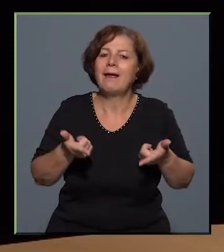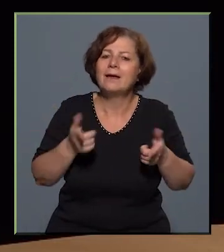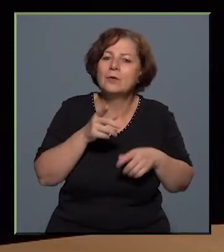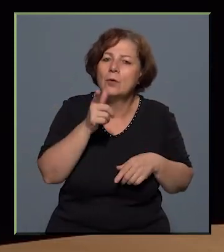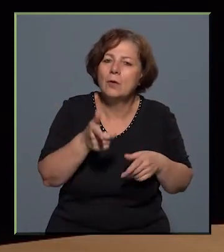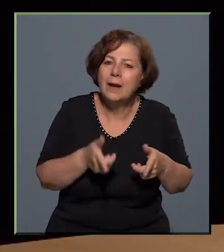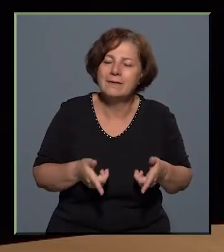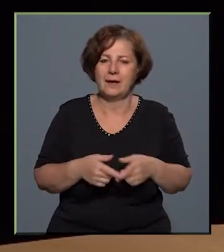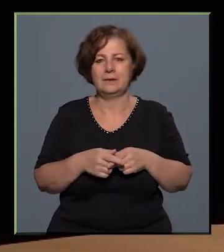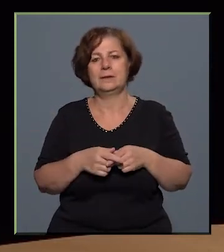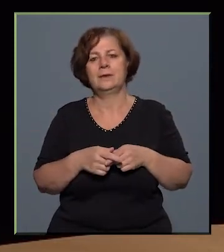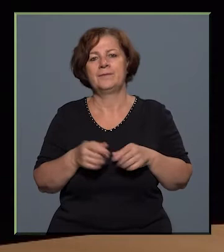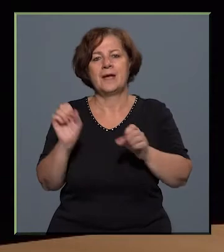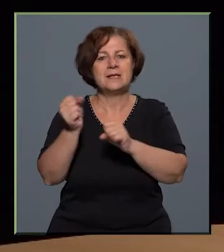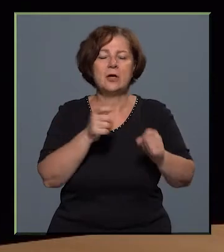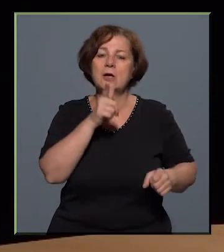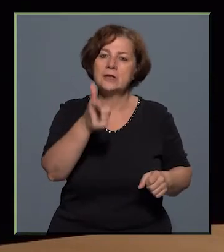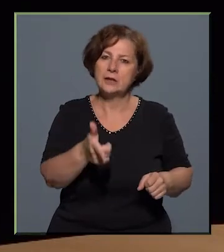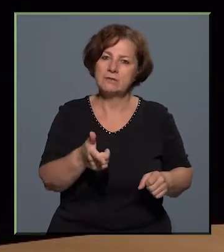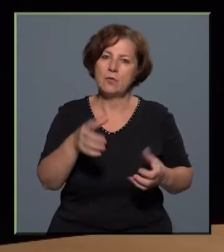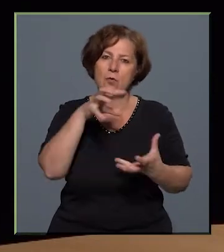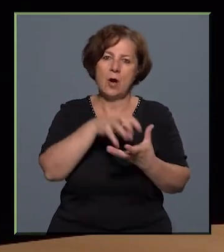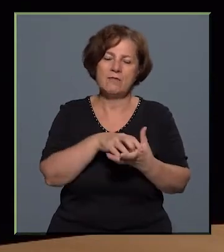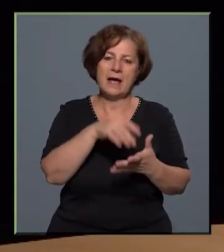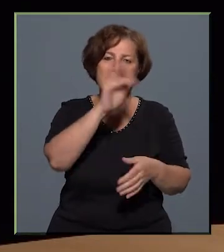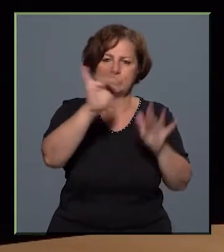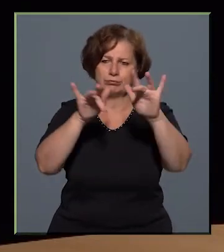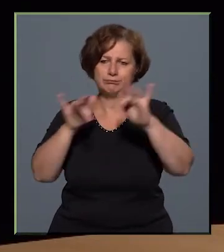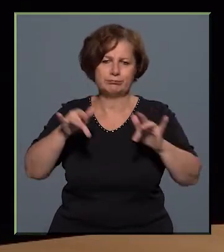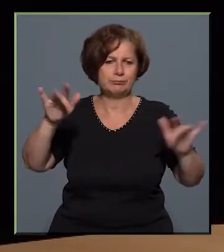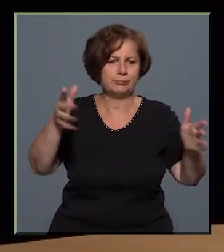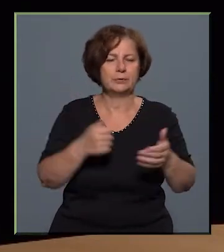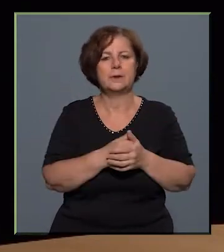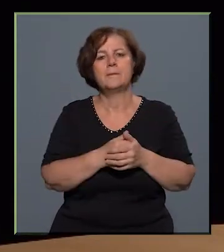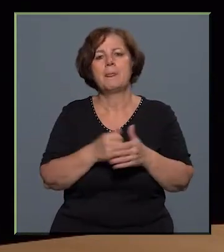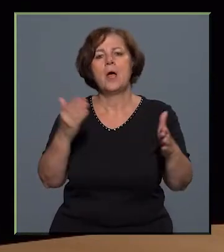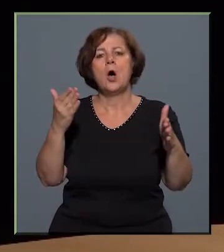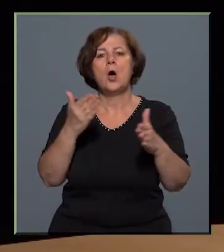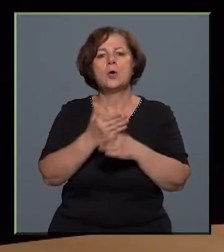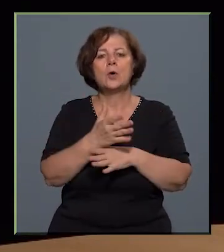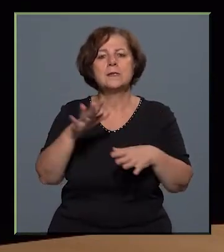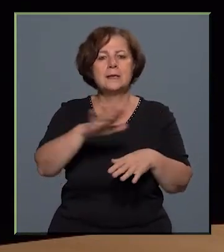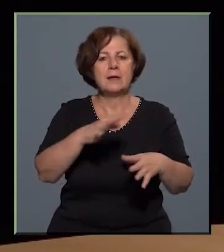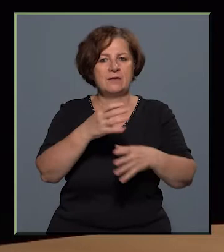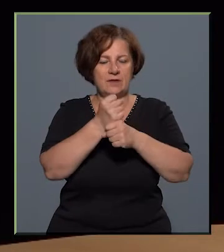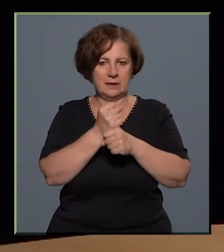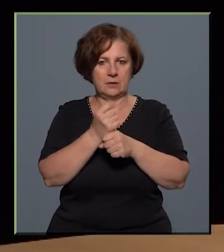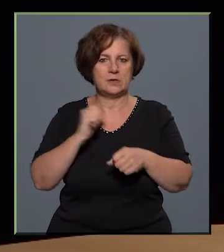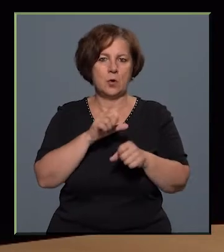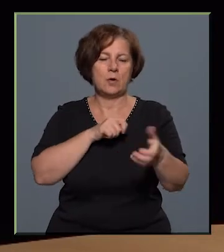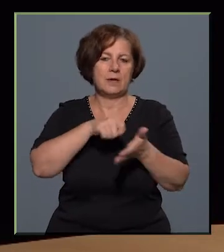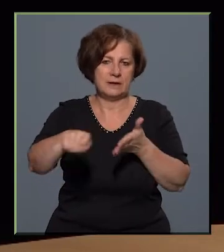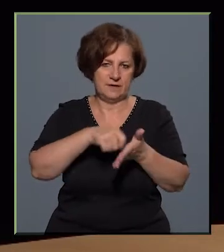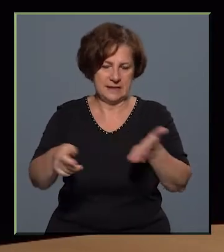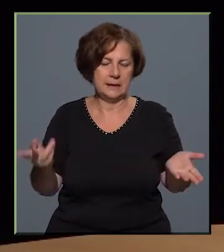legyen. Ezért takarítani fogunk a város számos pontján, a városi közlet fenntartó bevonásával ezt az önkormányzat